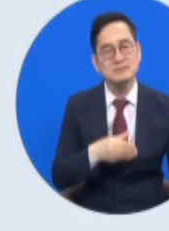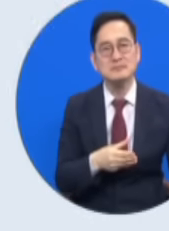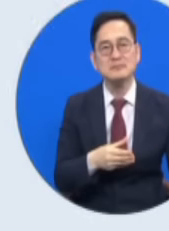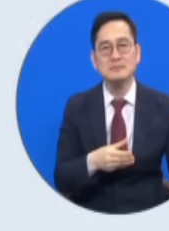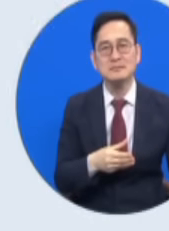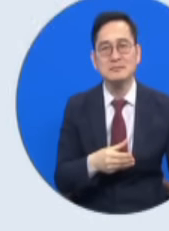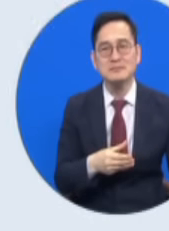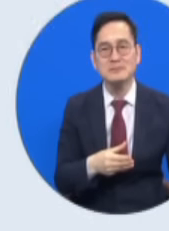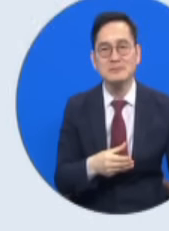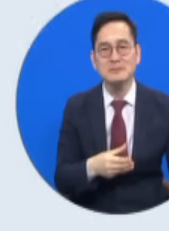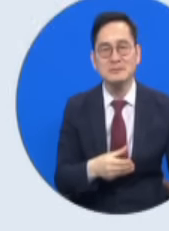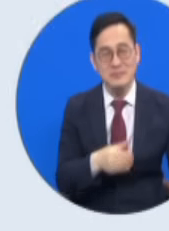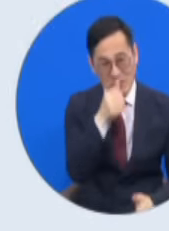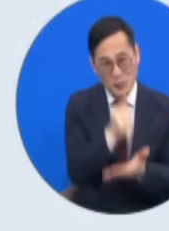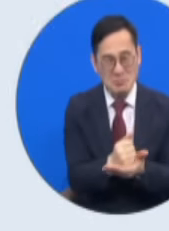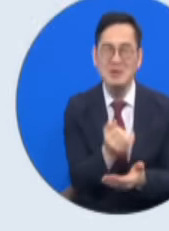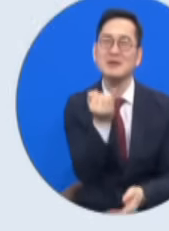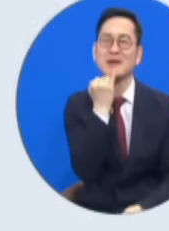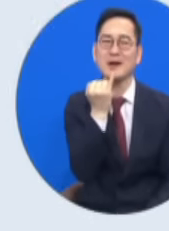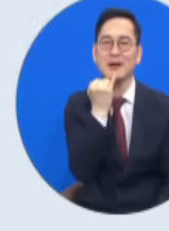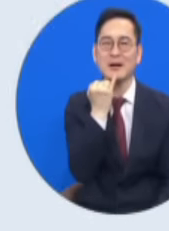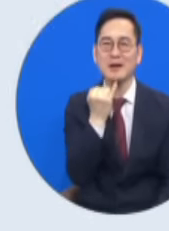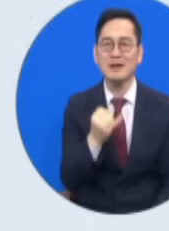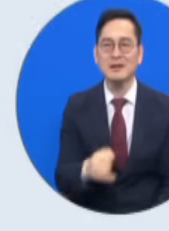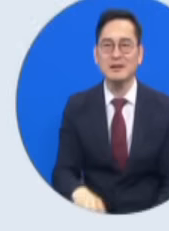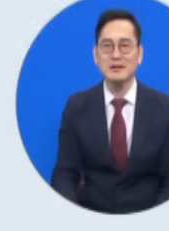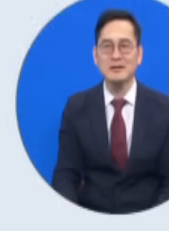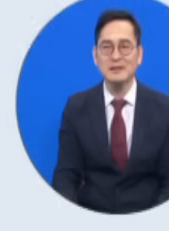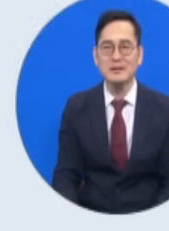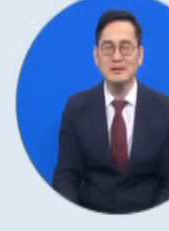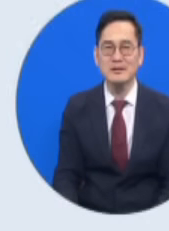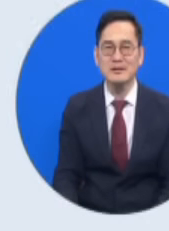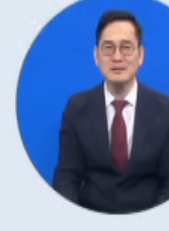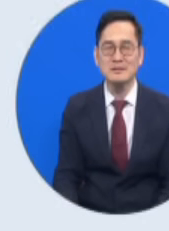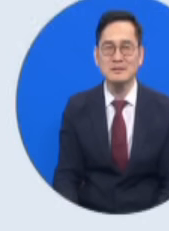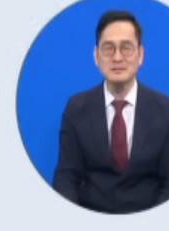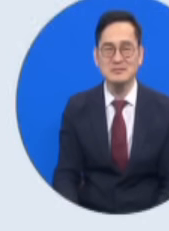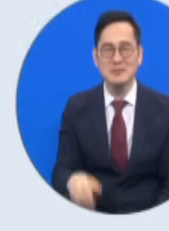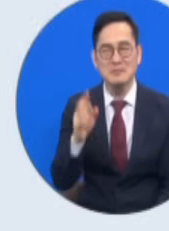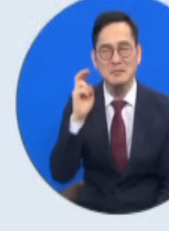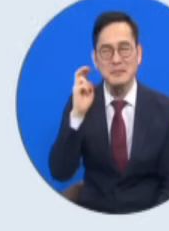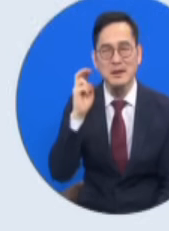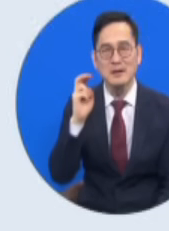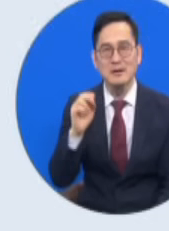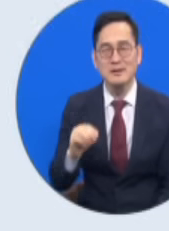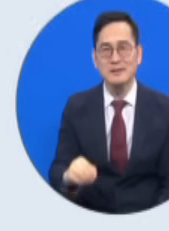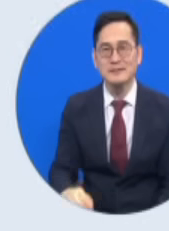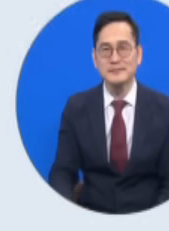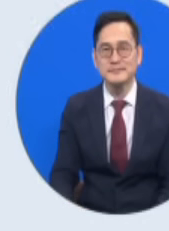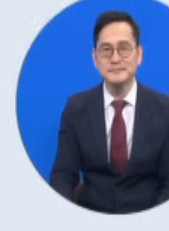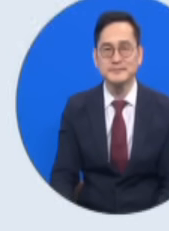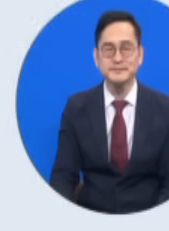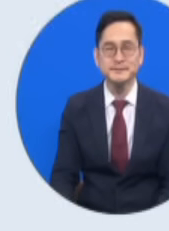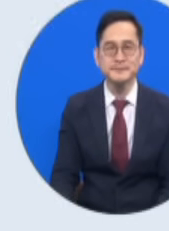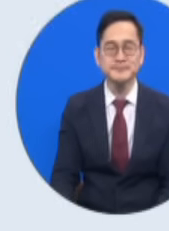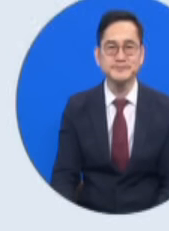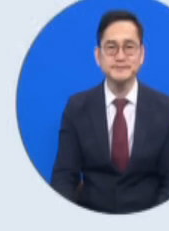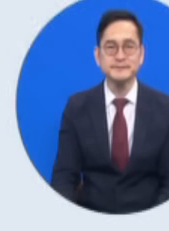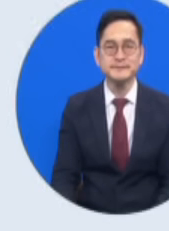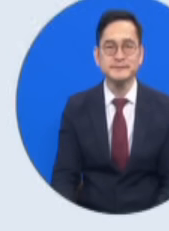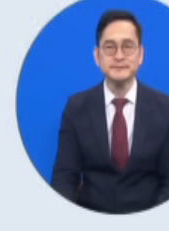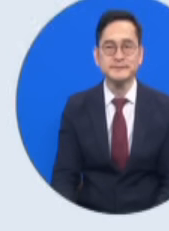같아요. 내가 죄를 졌기 때문에 나는 그 자리에 나가지 못할 것 같아 이런 생각 안 할 것 같아요. 이젠 다 나간다고 할 것 같죠.